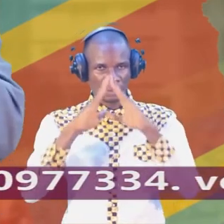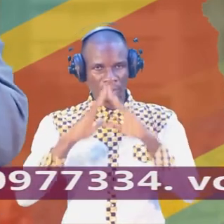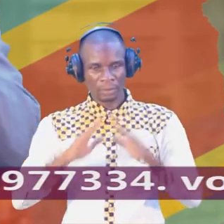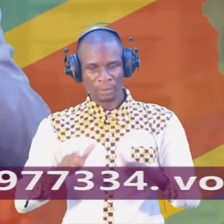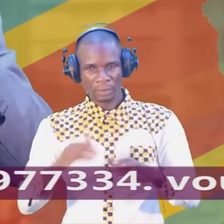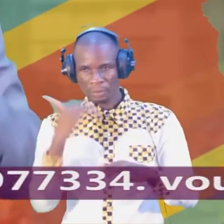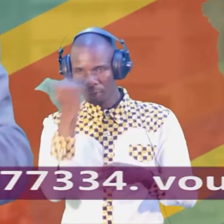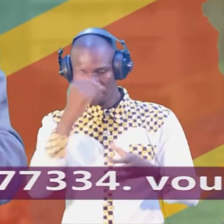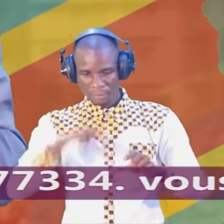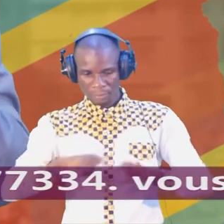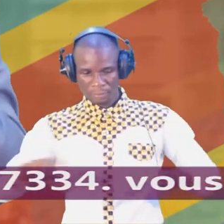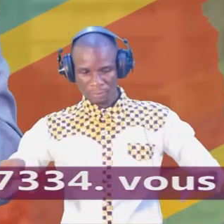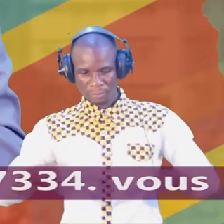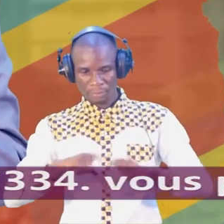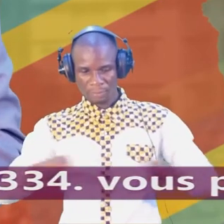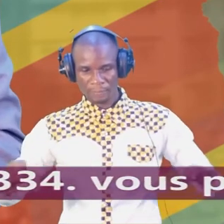Kabla ya mchungaji kusimama,